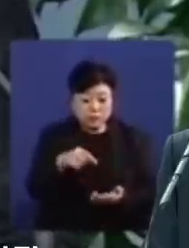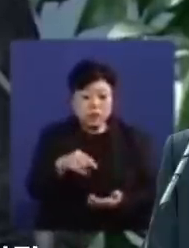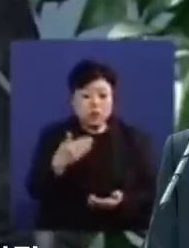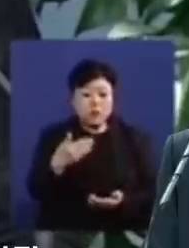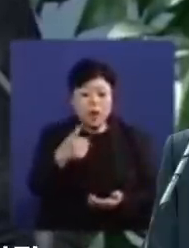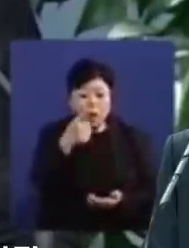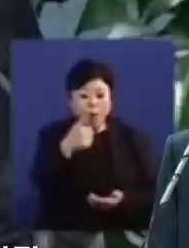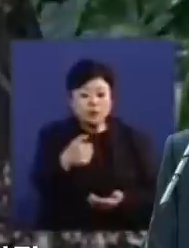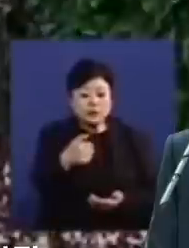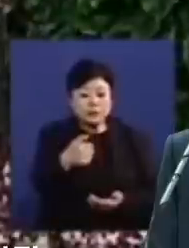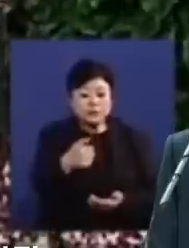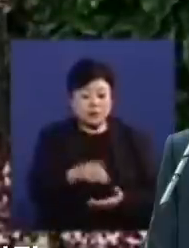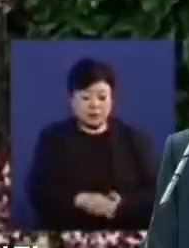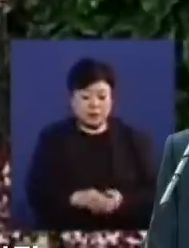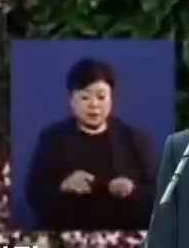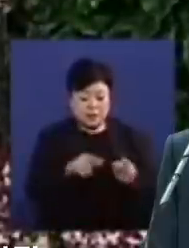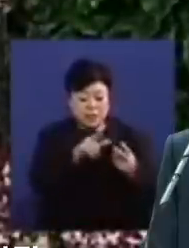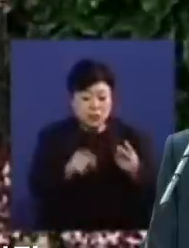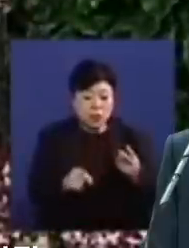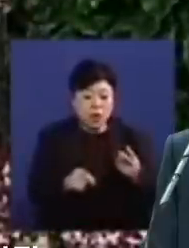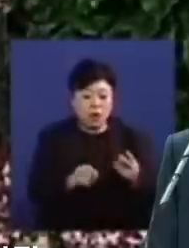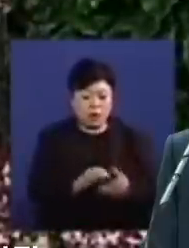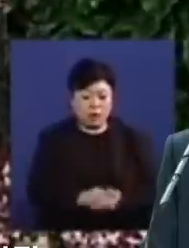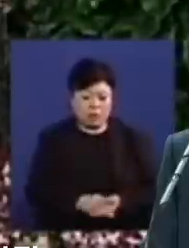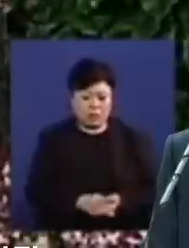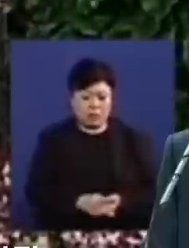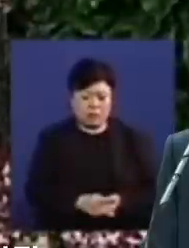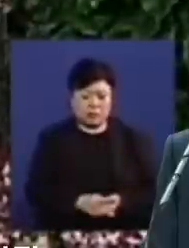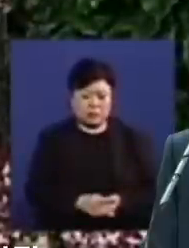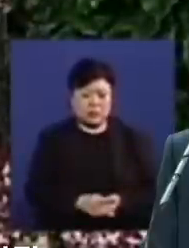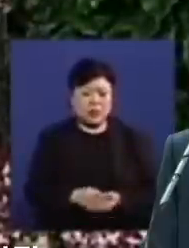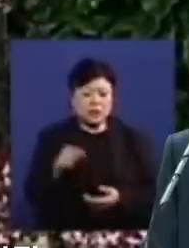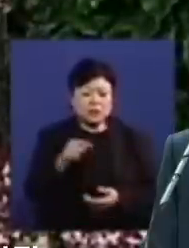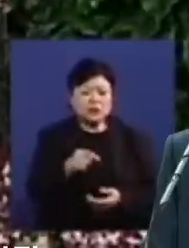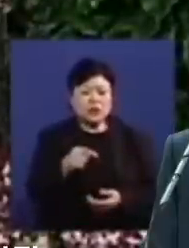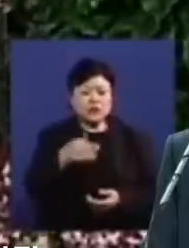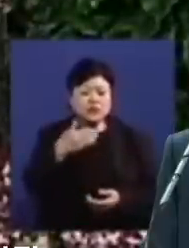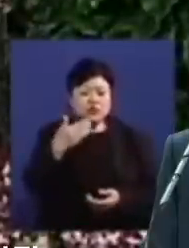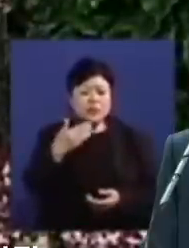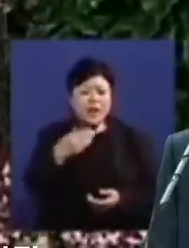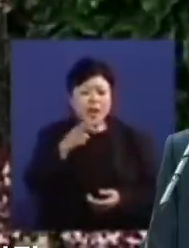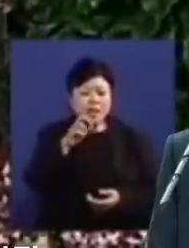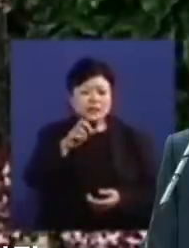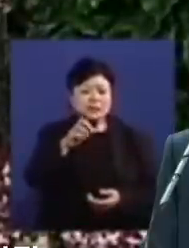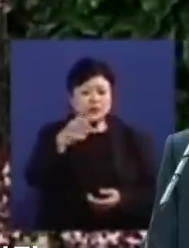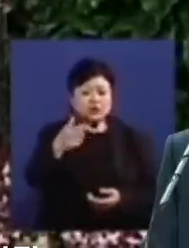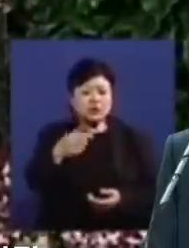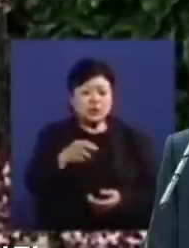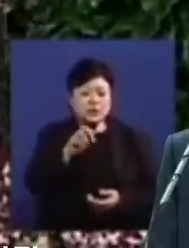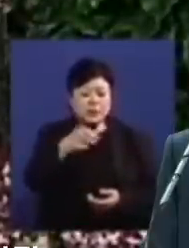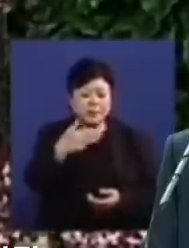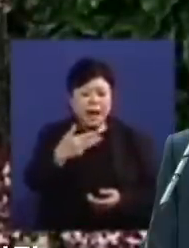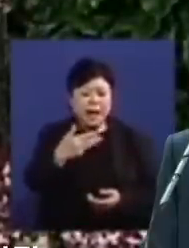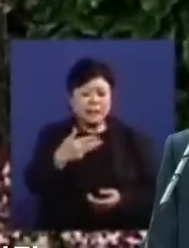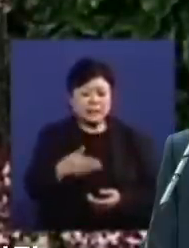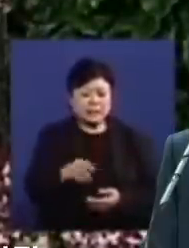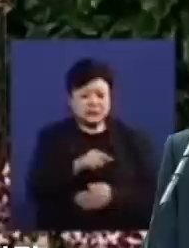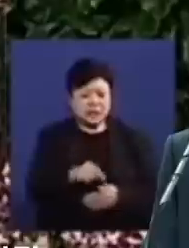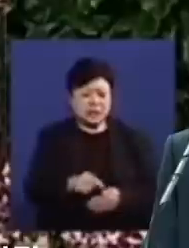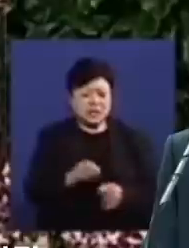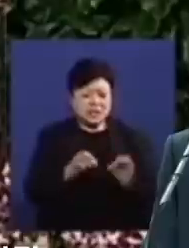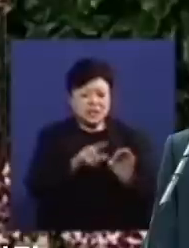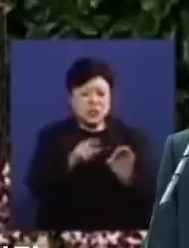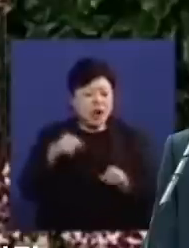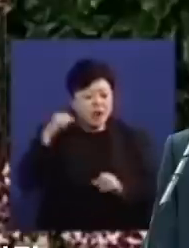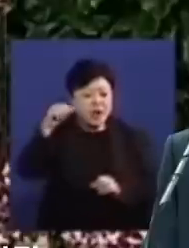2월 전당대회에서 후르슈초프의 폭로에 따르면 1936년에서 1938년 사이에 10월혁명 이전에